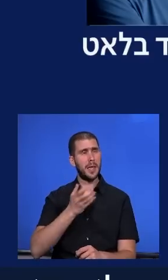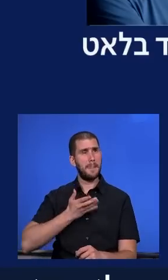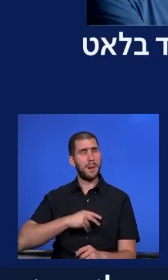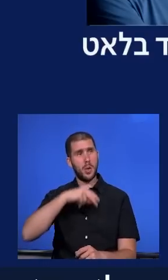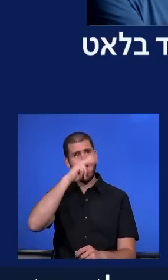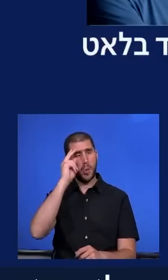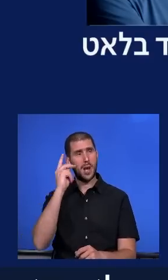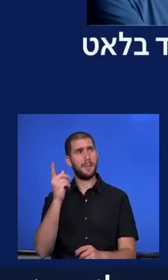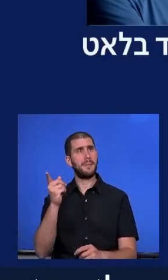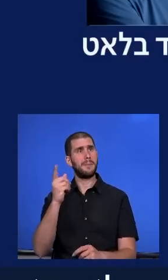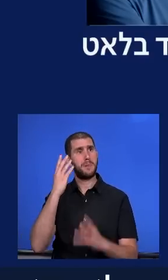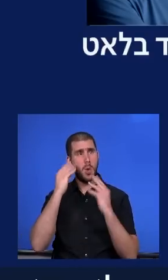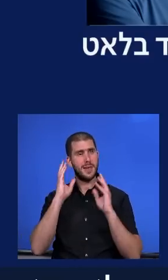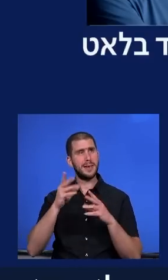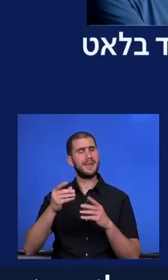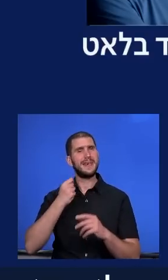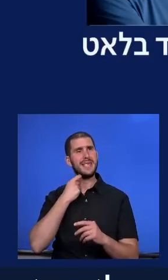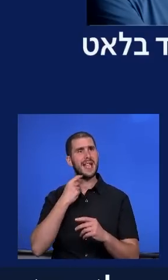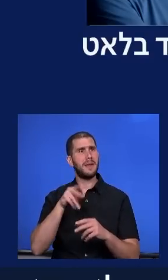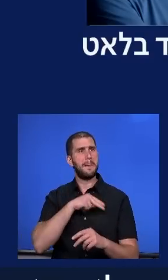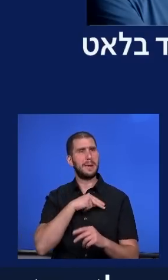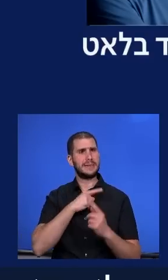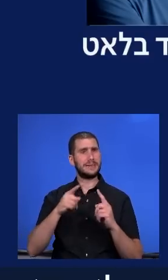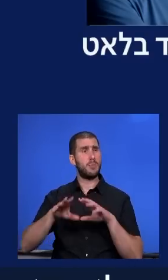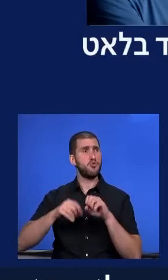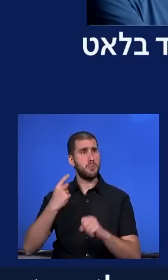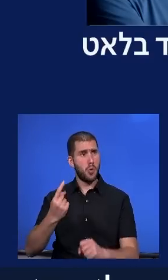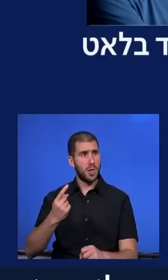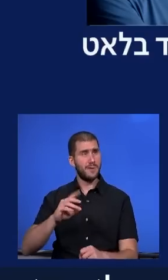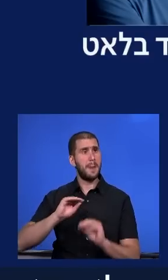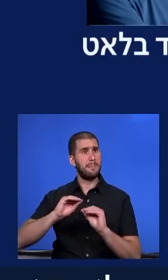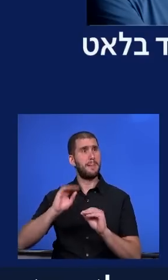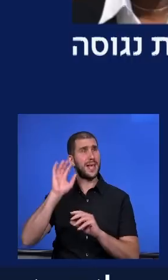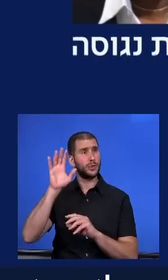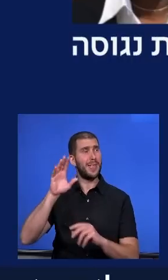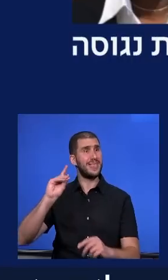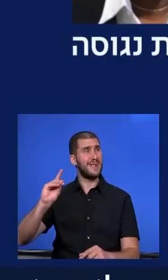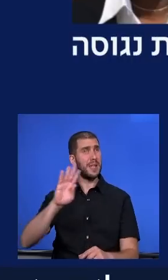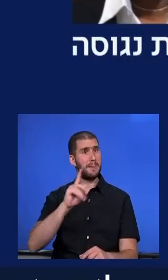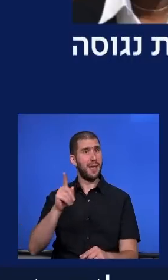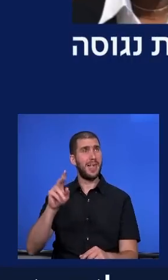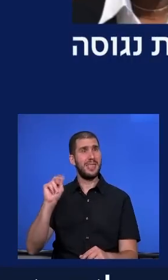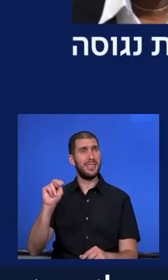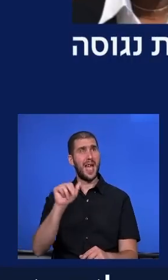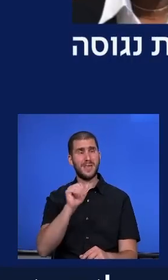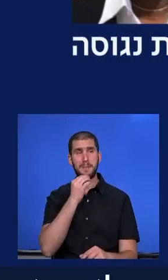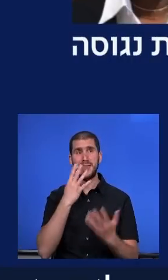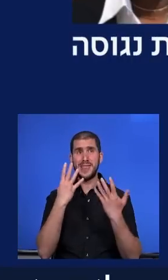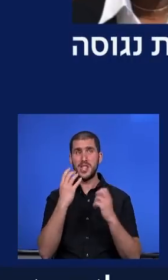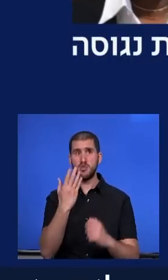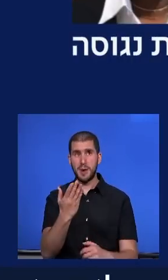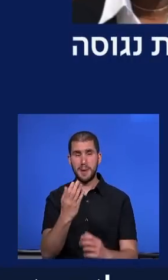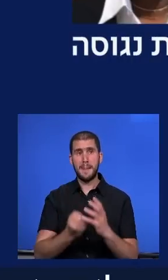גרים מהולנד ובעלת יקב עטור פרסים בשומרון, מאמן הכדורסל דיוויד בלט, נינה אבידר, בת ה-90,